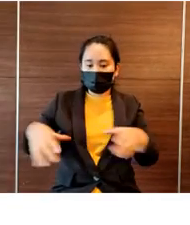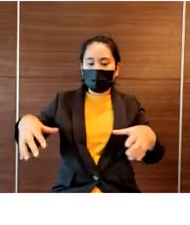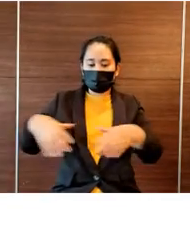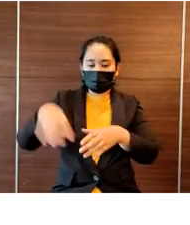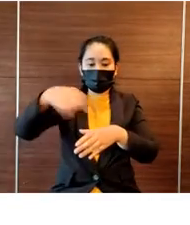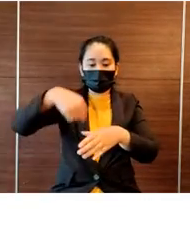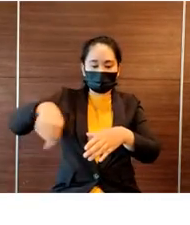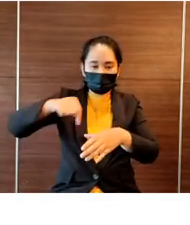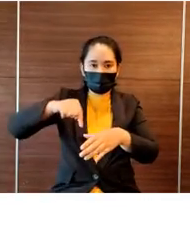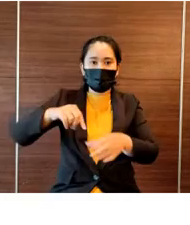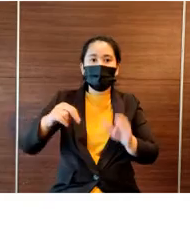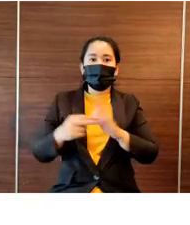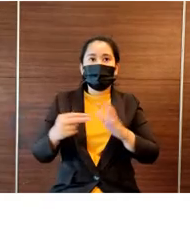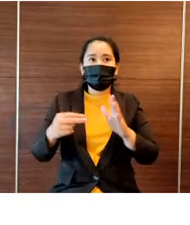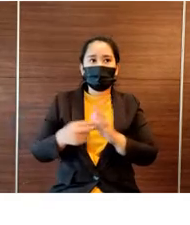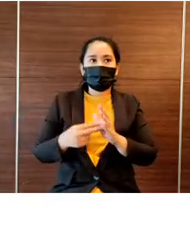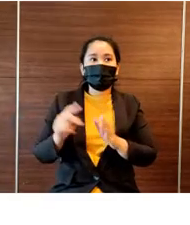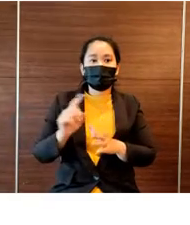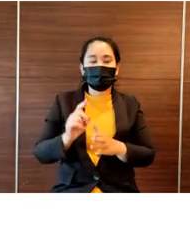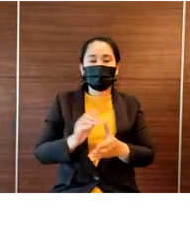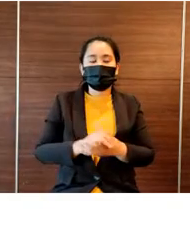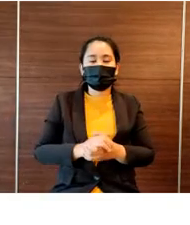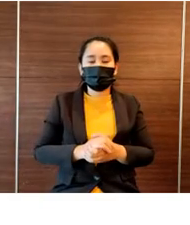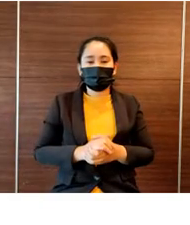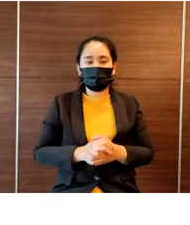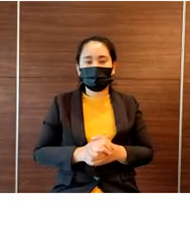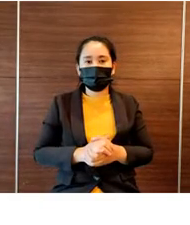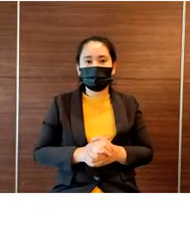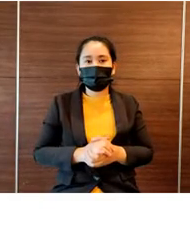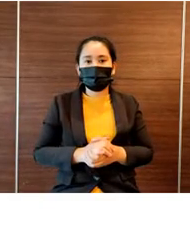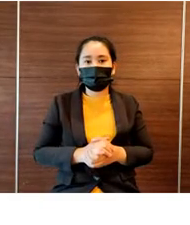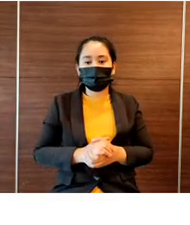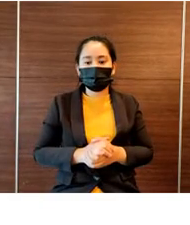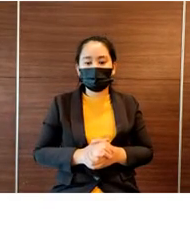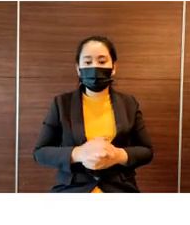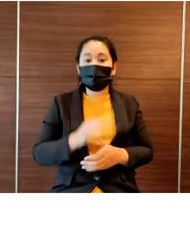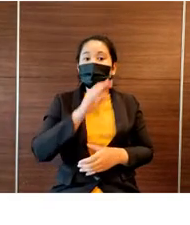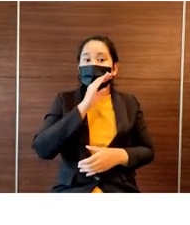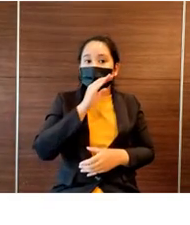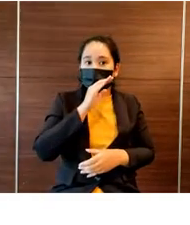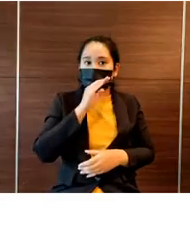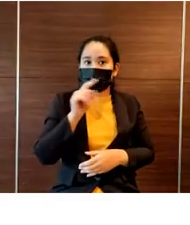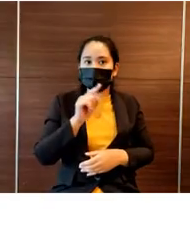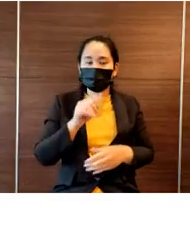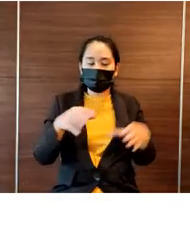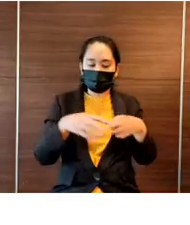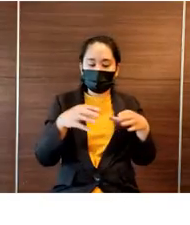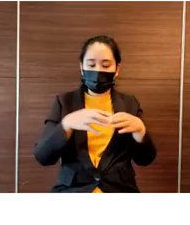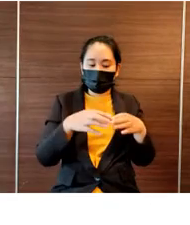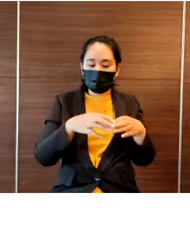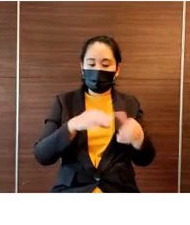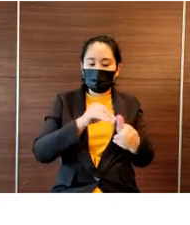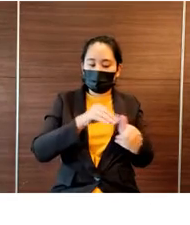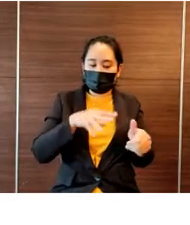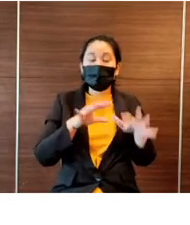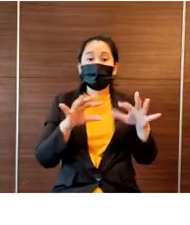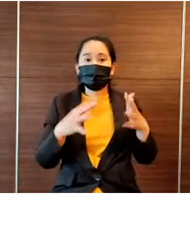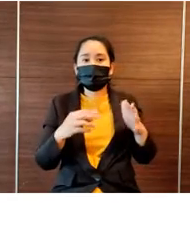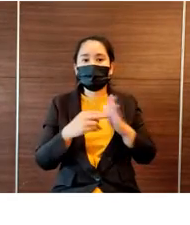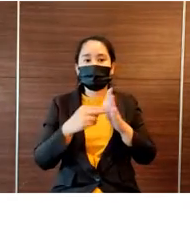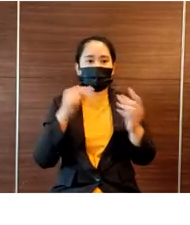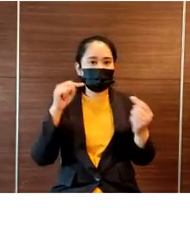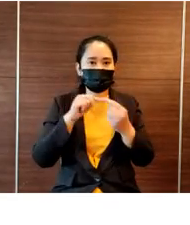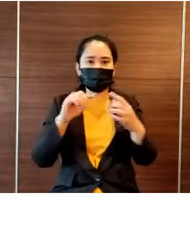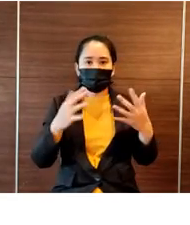กับคนที่เป็นพีวิทด้วยแต่ในขณะเดียวกันพอไม่ใช้พีวิทหรือไม่ใช้คนที่เป็นเคมเซ็กเข้าไม่ถึงเลยพอไม่ได้รับการย